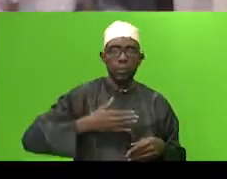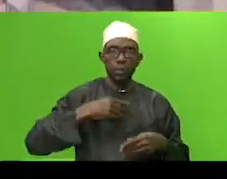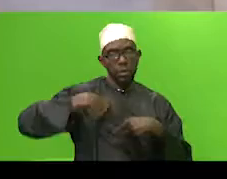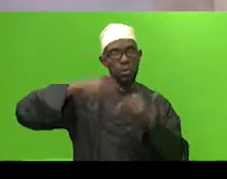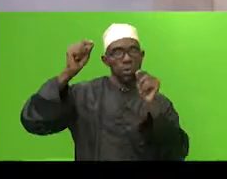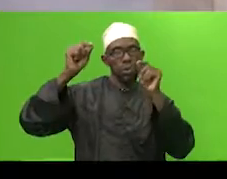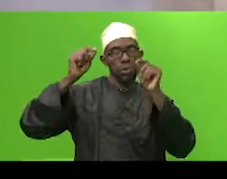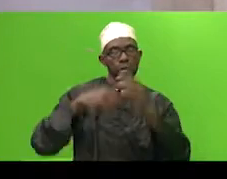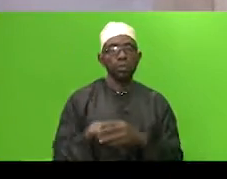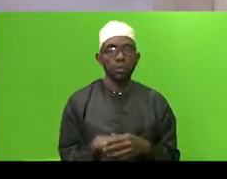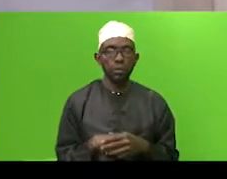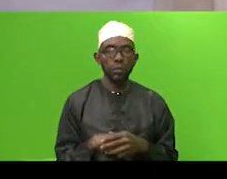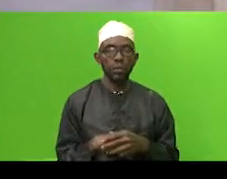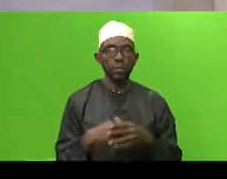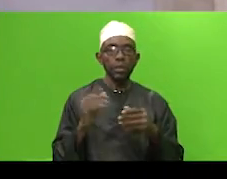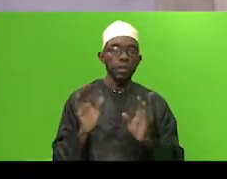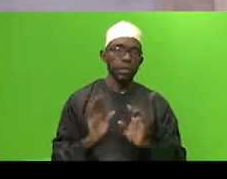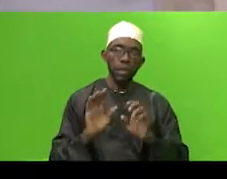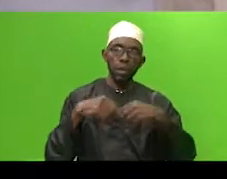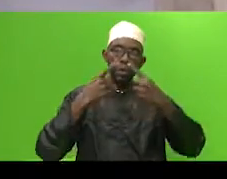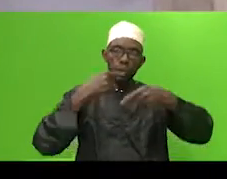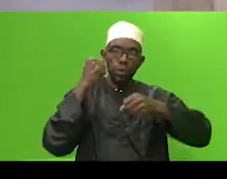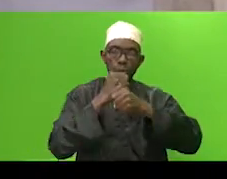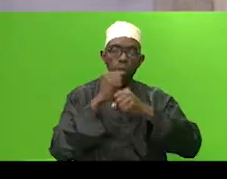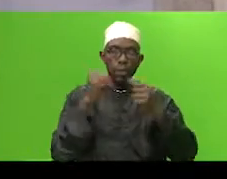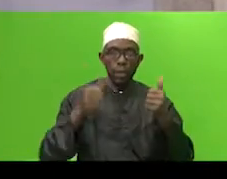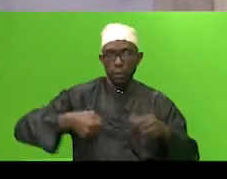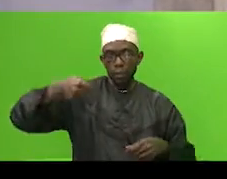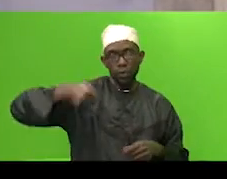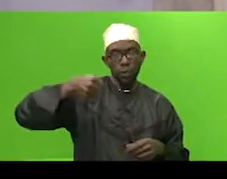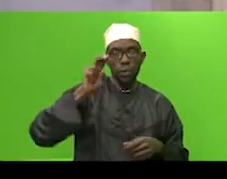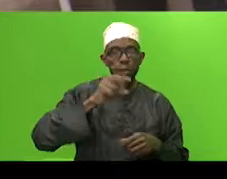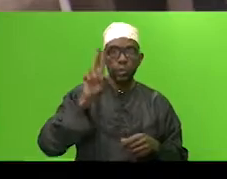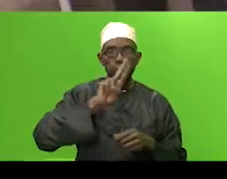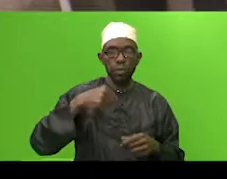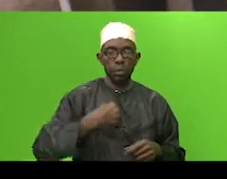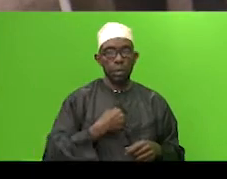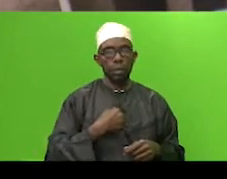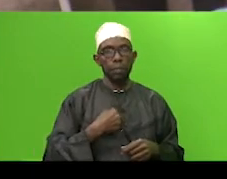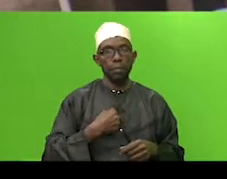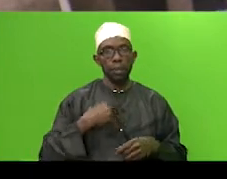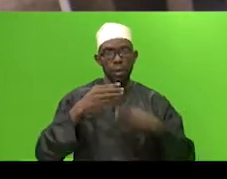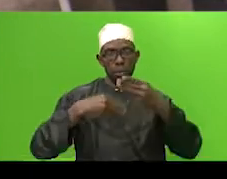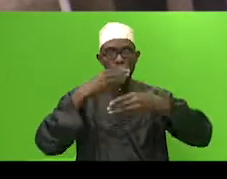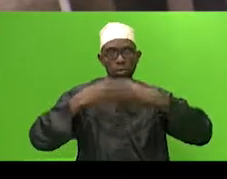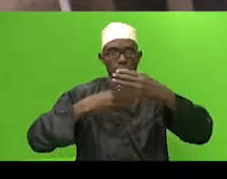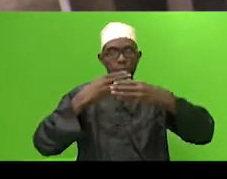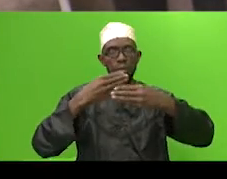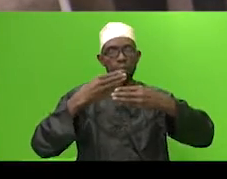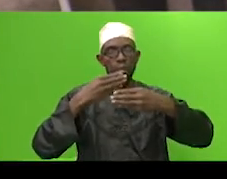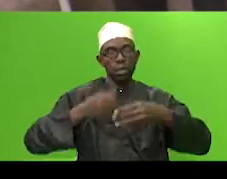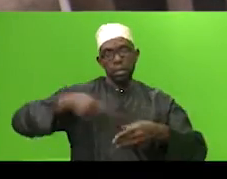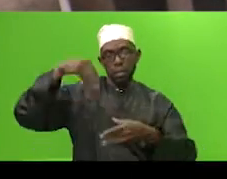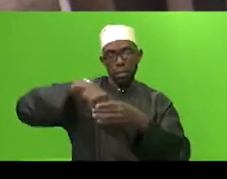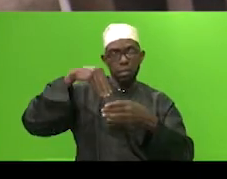hivyo. Ilikuwa inanisukumia kazi vizuri lakini sasa ile mfuko natumia ni ya kufuga tu hata siwezi kukuwekea